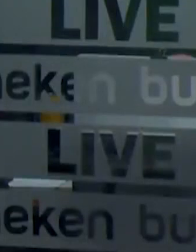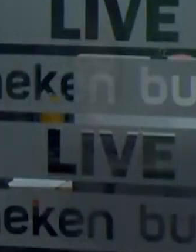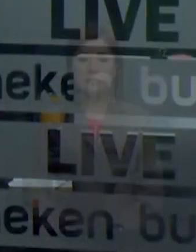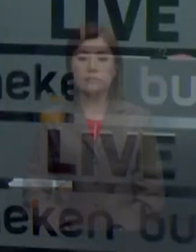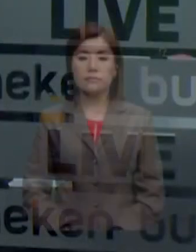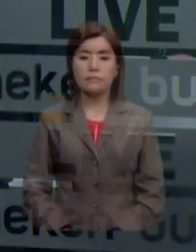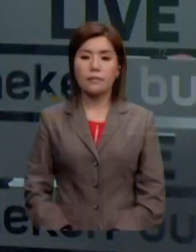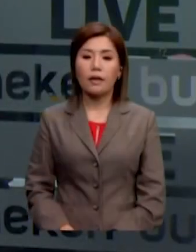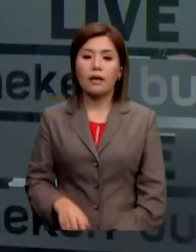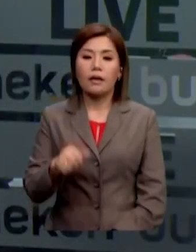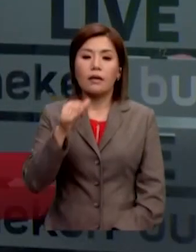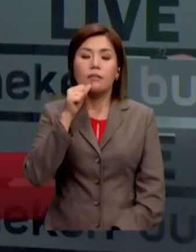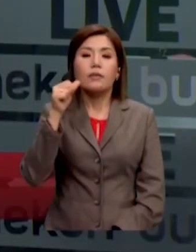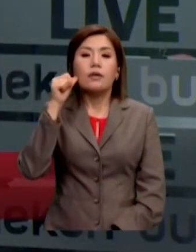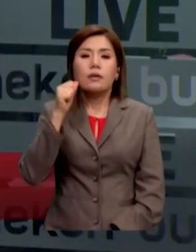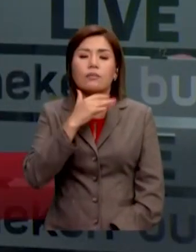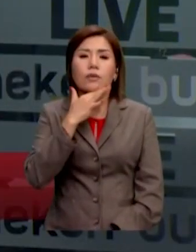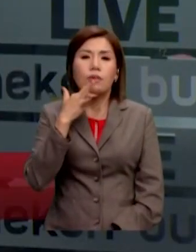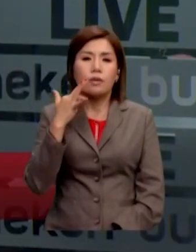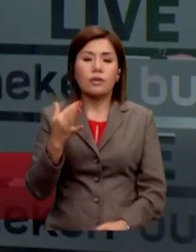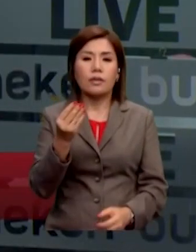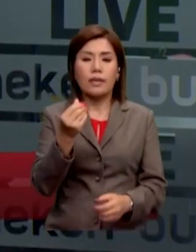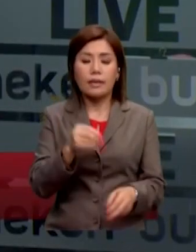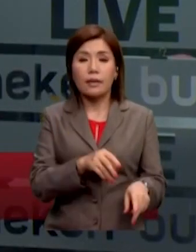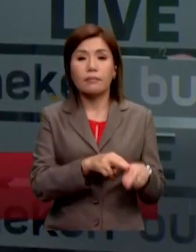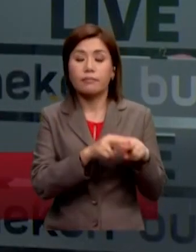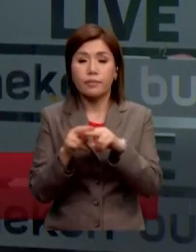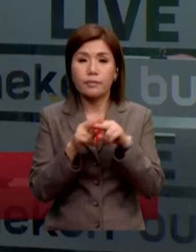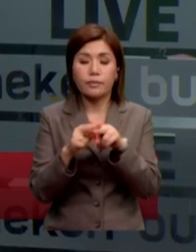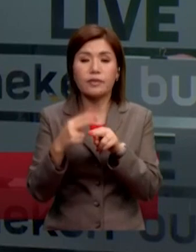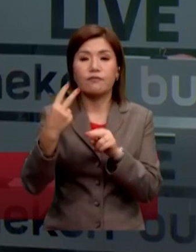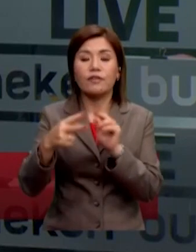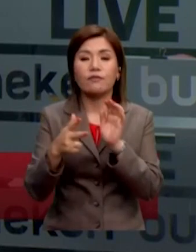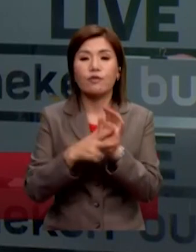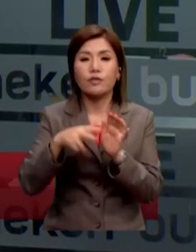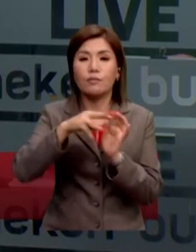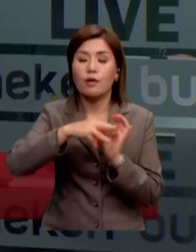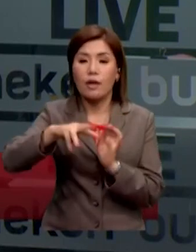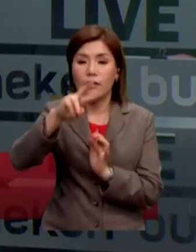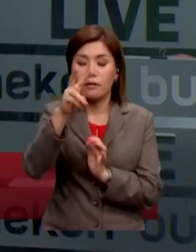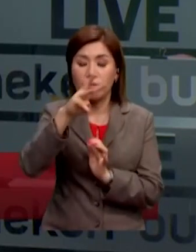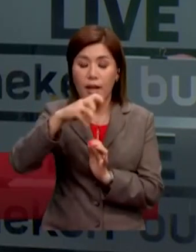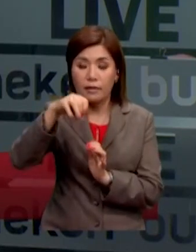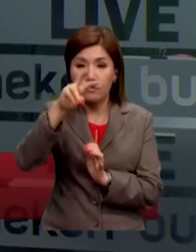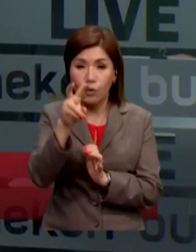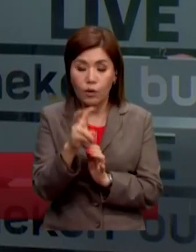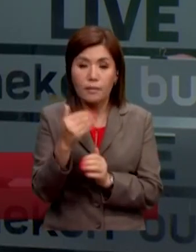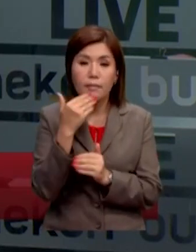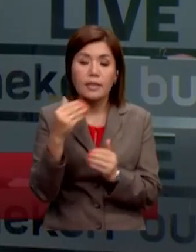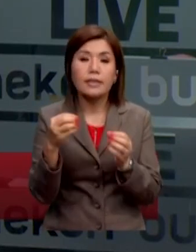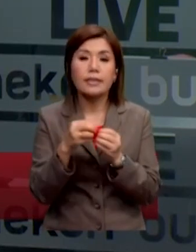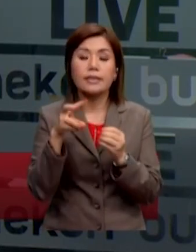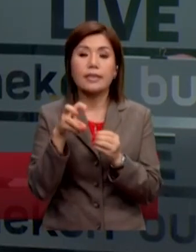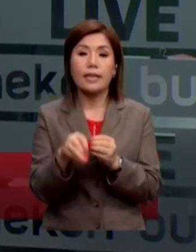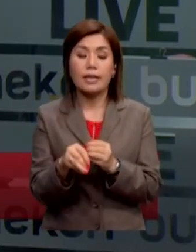В прошлом году валовый приток прямых иностранных инвестиций в страну составил 28 миллиардов долларов. Это самый высокий показатель за последние 10